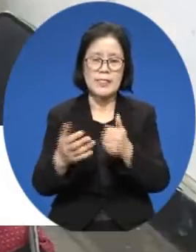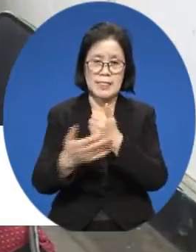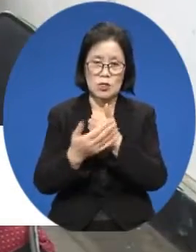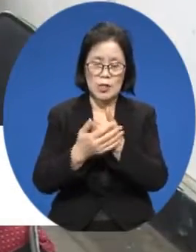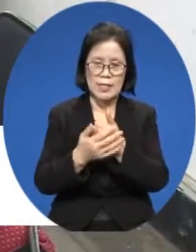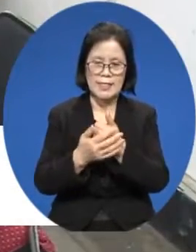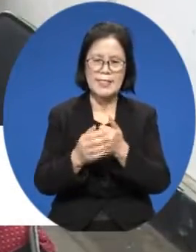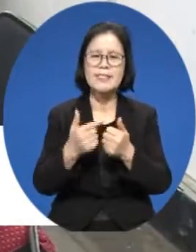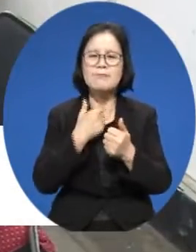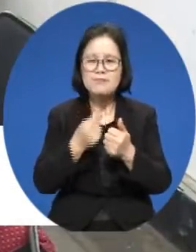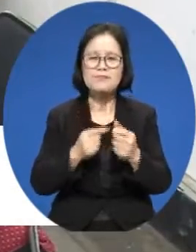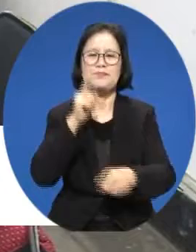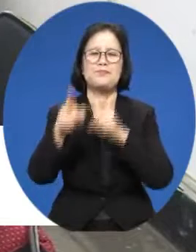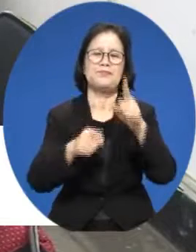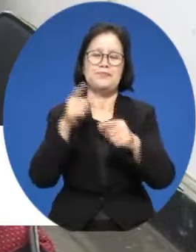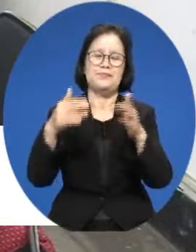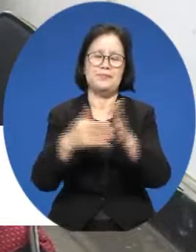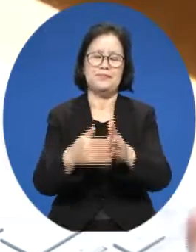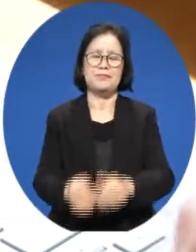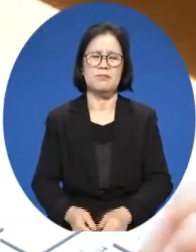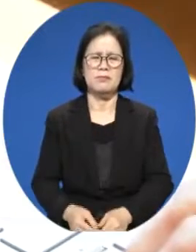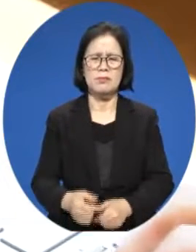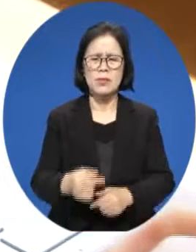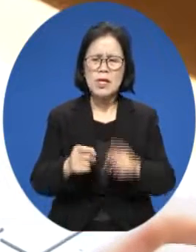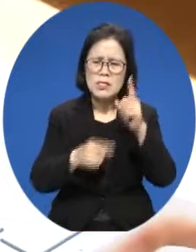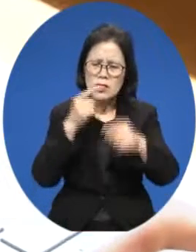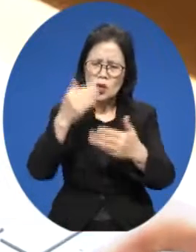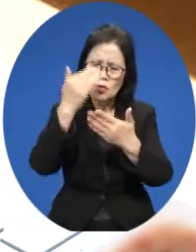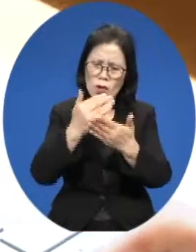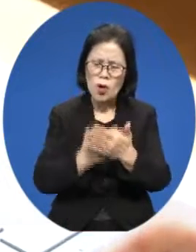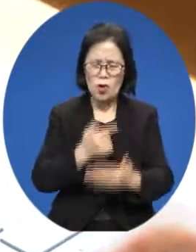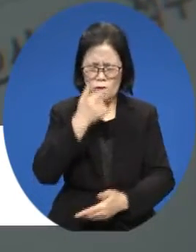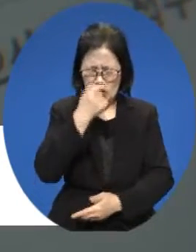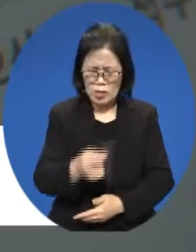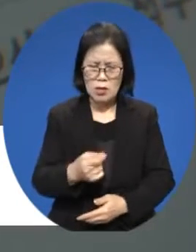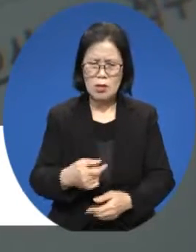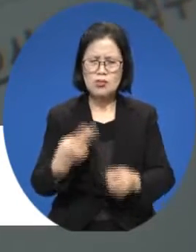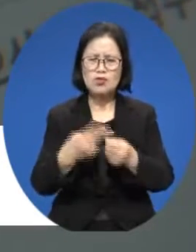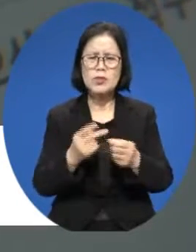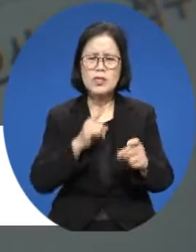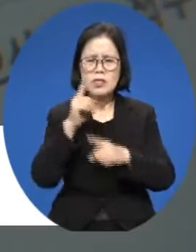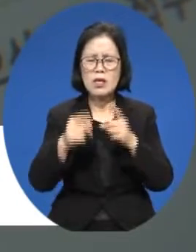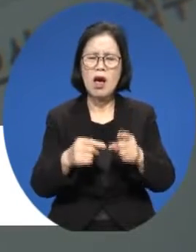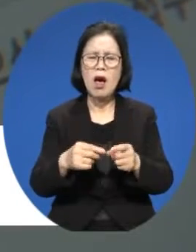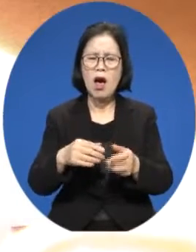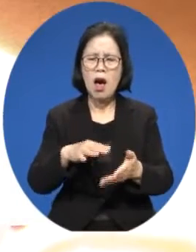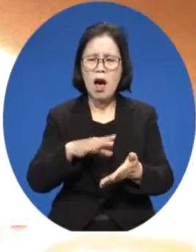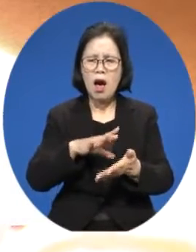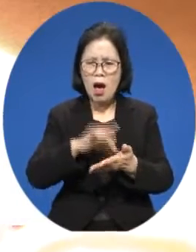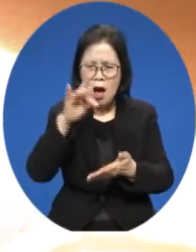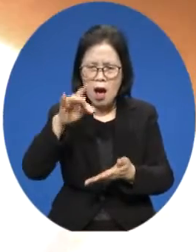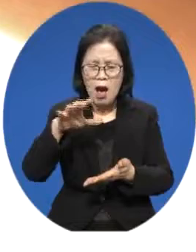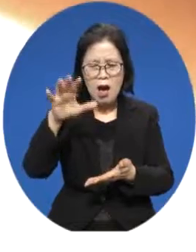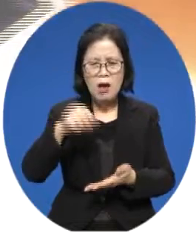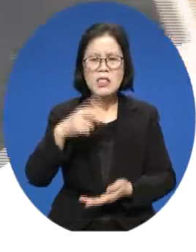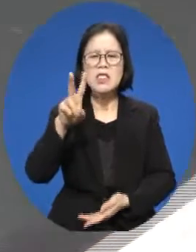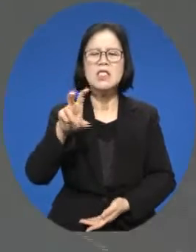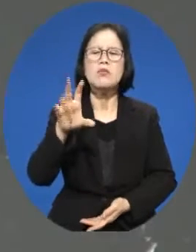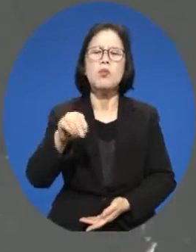특별지원금에 신청했습니다. 까다로운 신청 절차에 두 번째 신청으로 겨우 25만 원 지원금을 받게